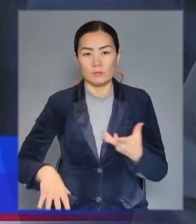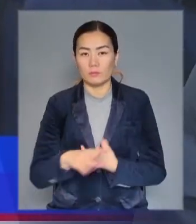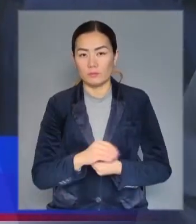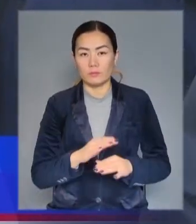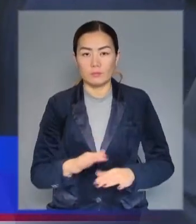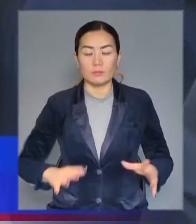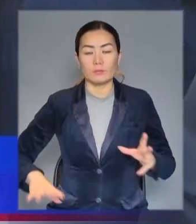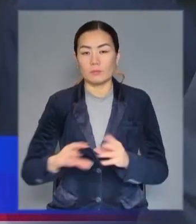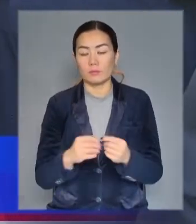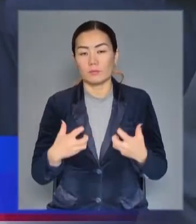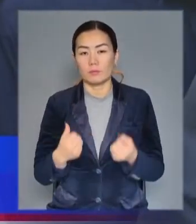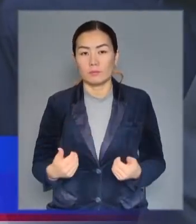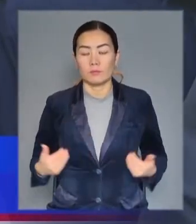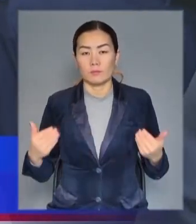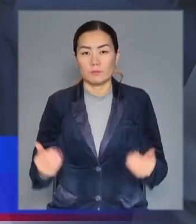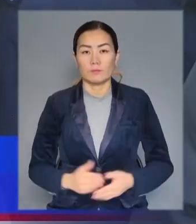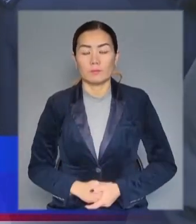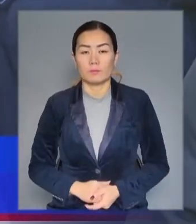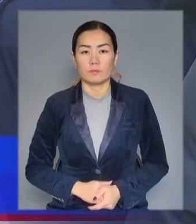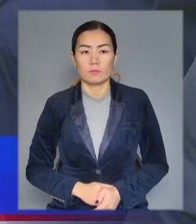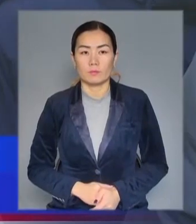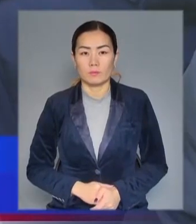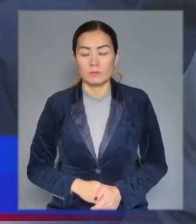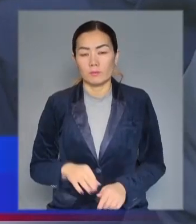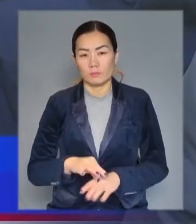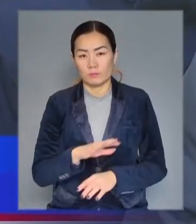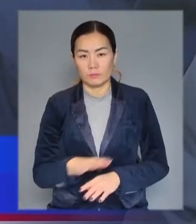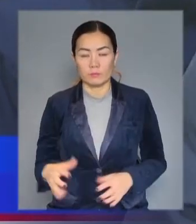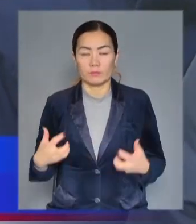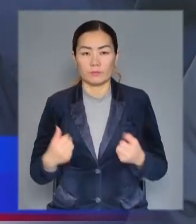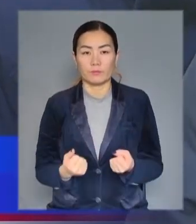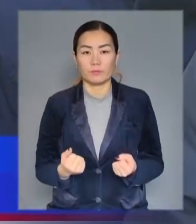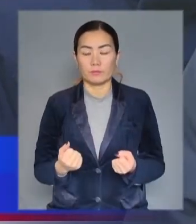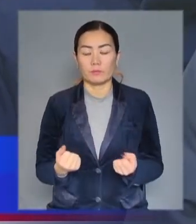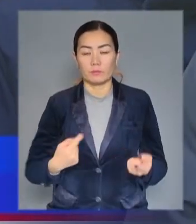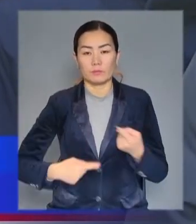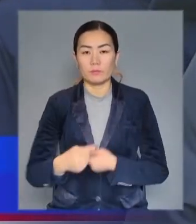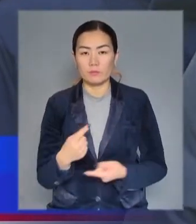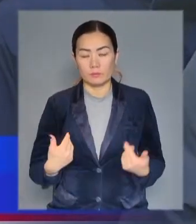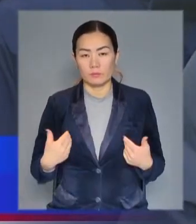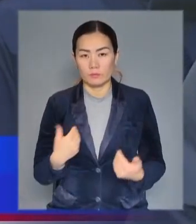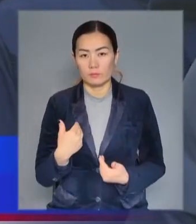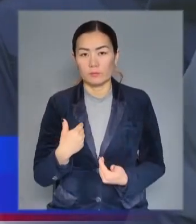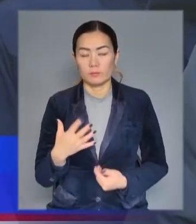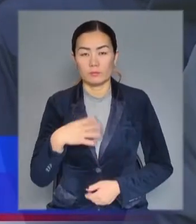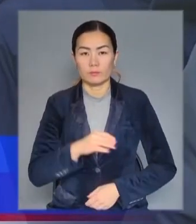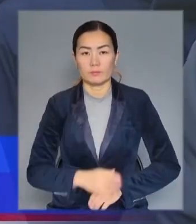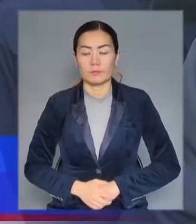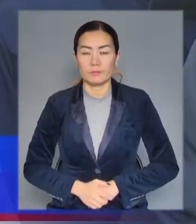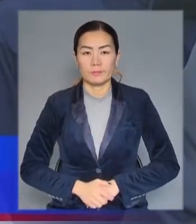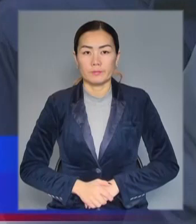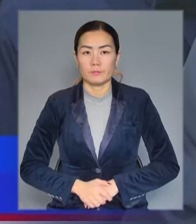барлық балдардың бәріне аманшылық, денсаулық тілеймін. Иә. Тек ауырмай, сырқамай тек көлденеңнен аман болып, аман есен ата-анасына кері қосылсын